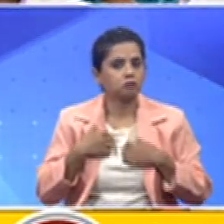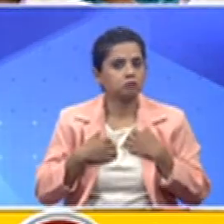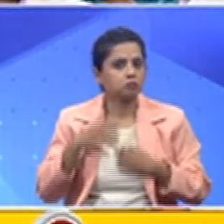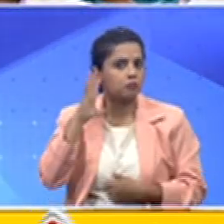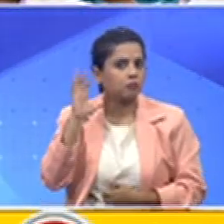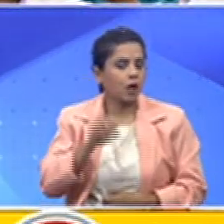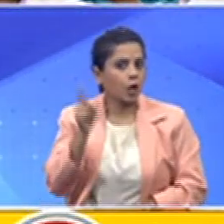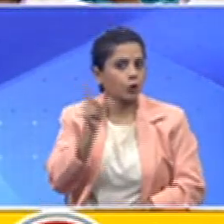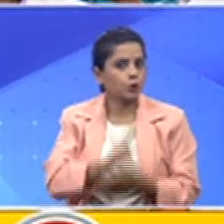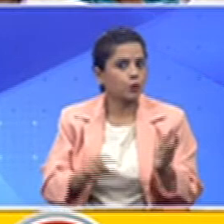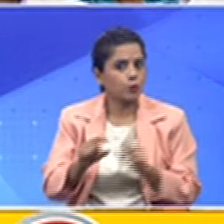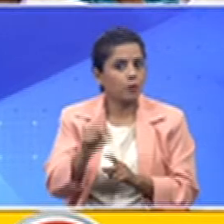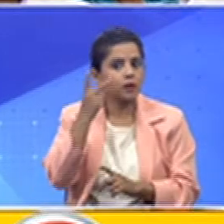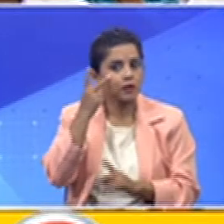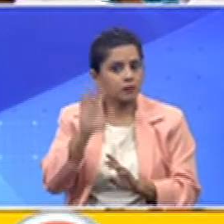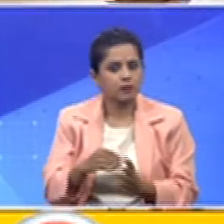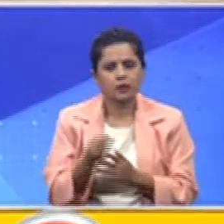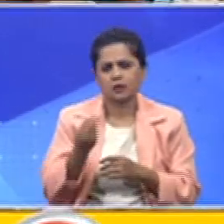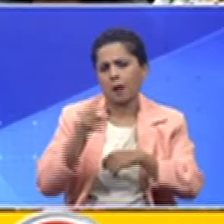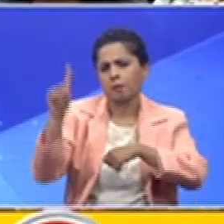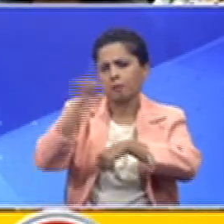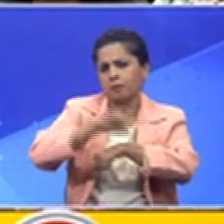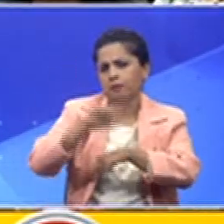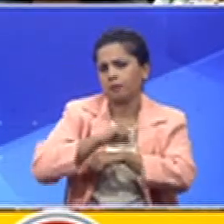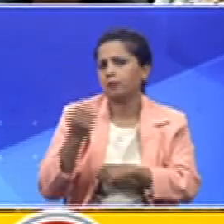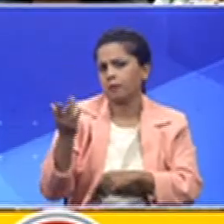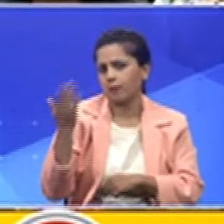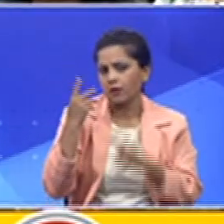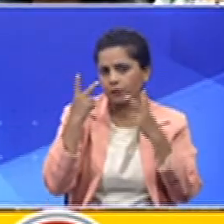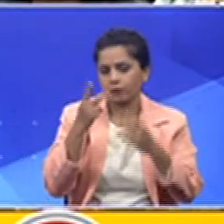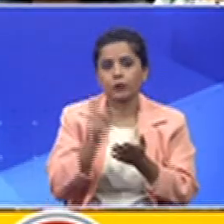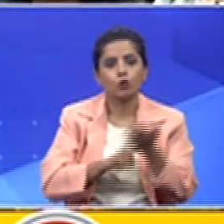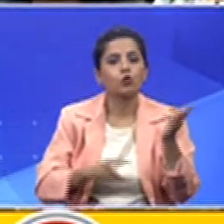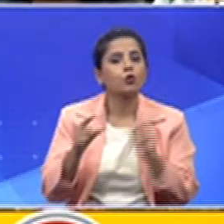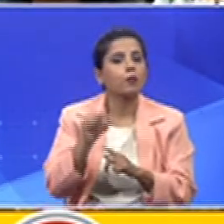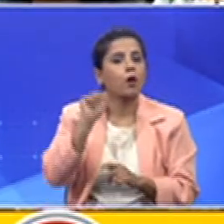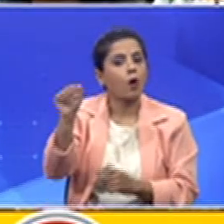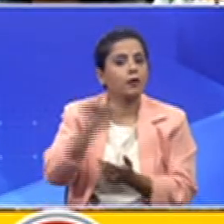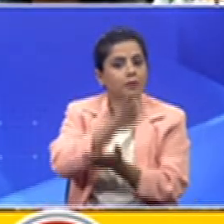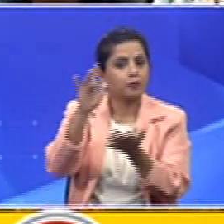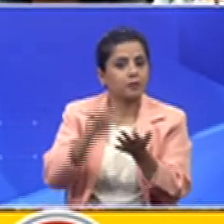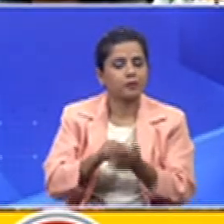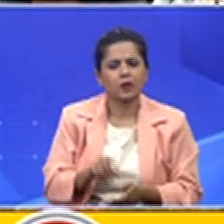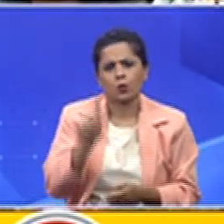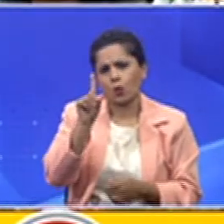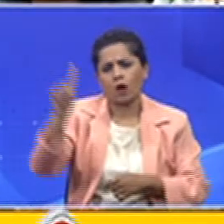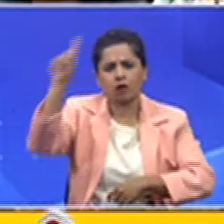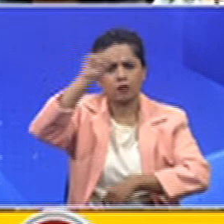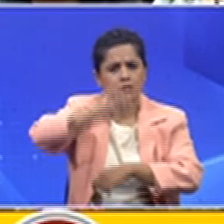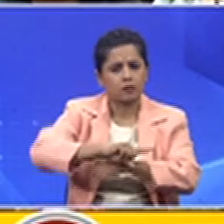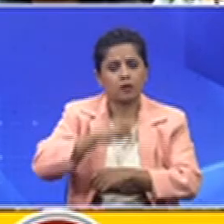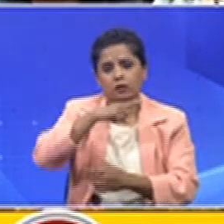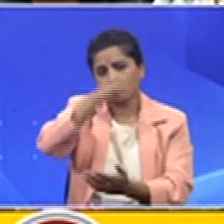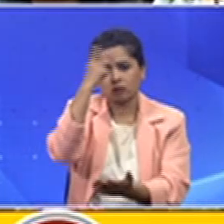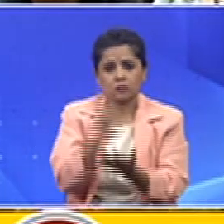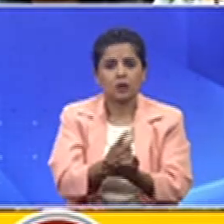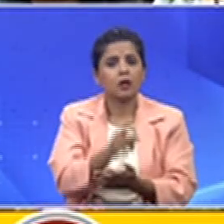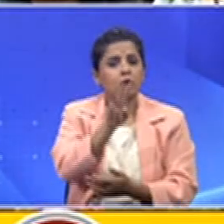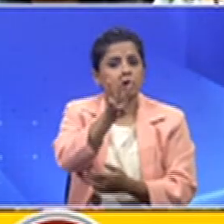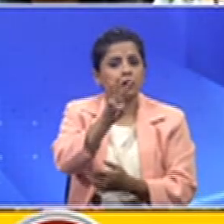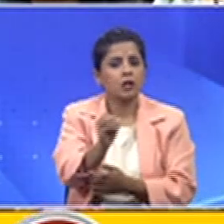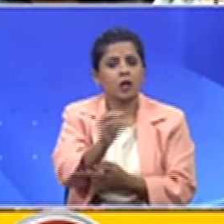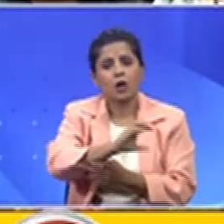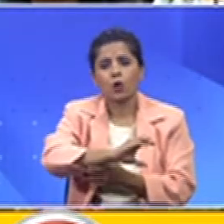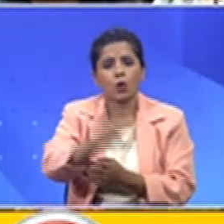है। कुछ दिन पहले उत्तर प्रदेश में एक दिन में 30